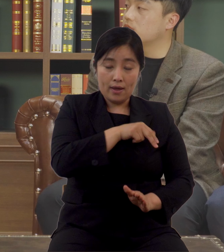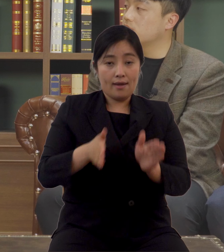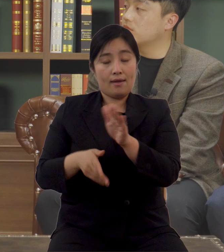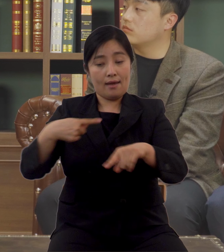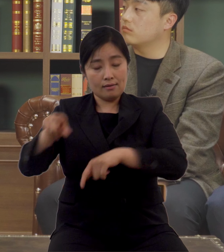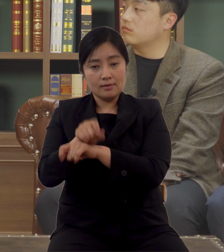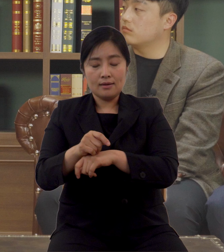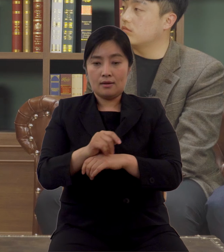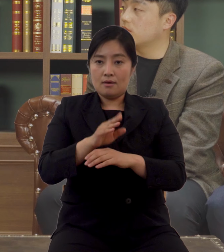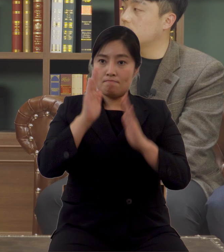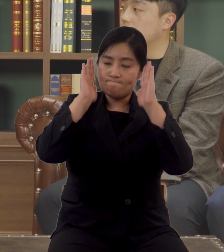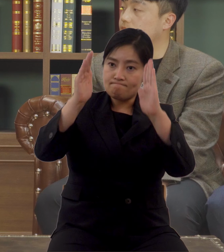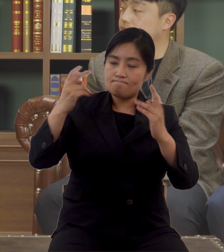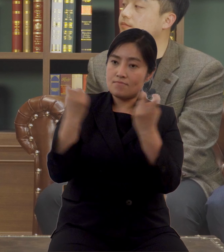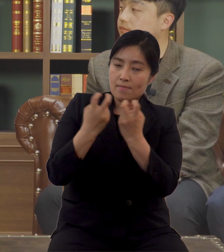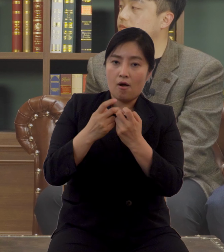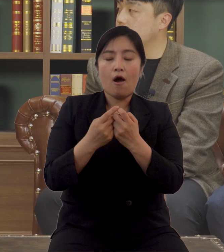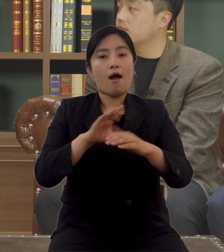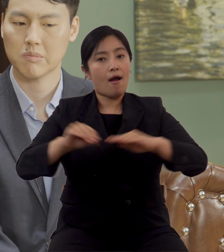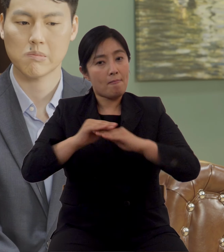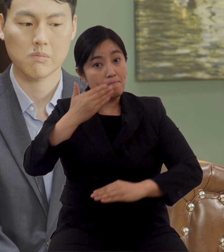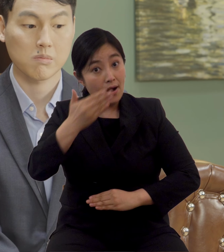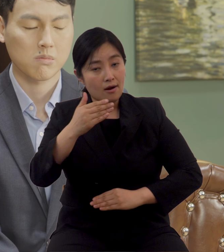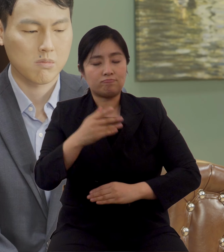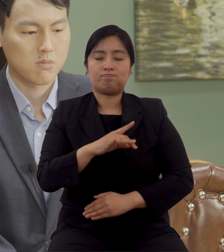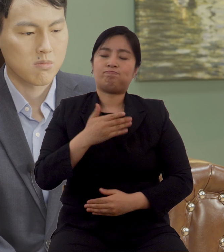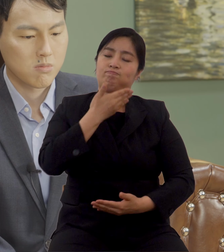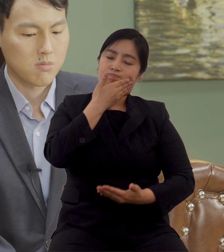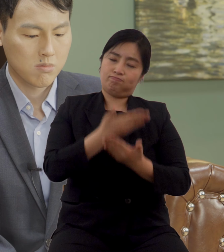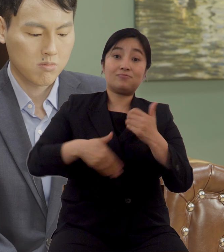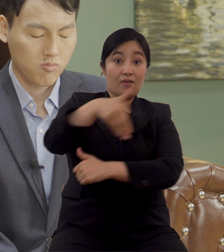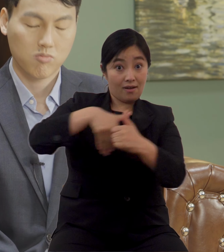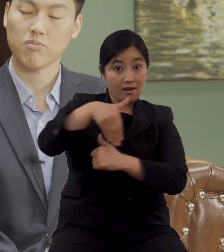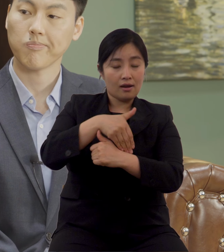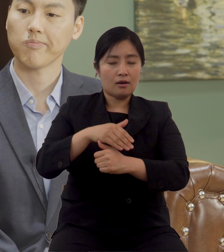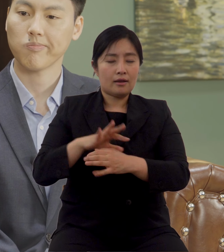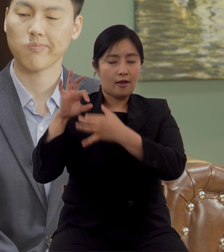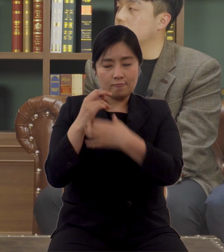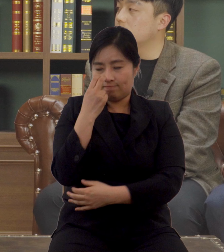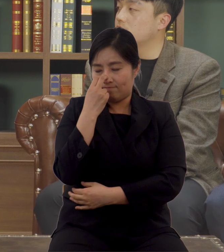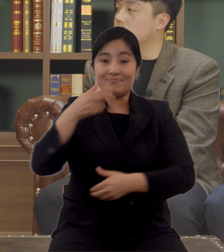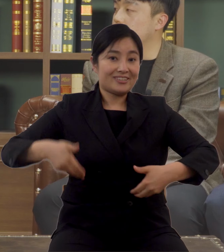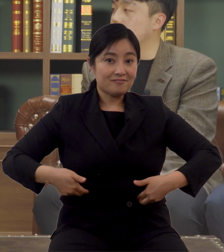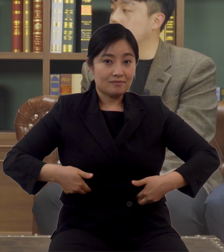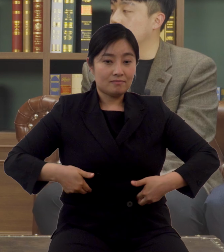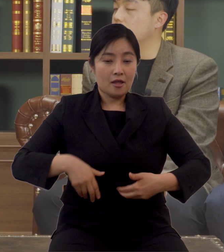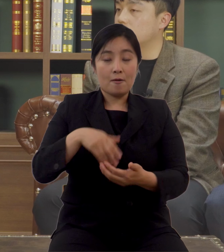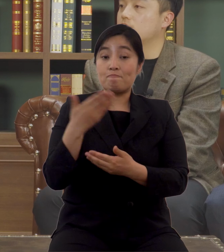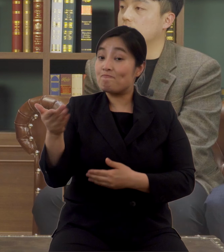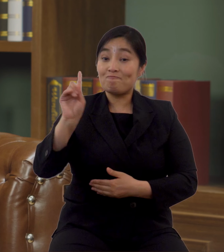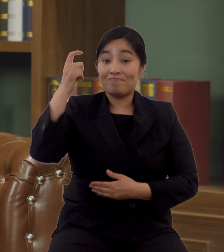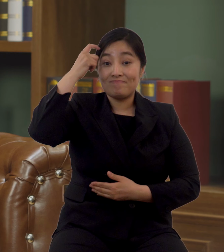많죠. 의회와 행정이 관점과 방향을 가지고 어떻게 해나가는지가 매우 중요한 사안인 만큼 꾸준히 지켜봐야 될